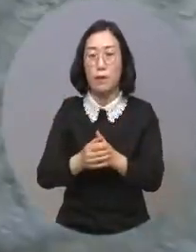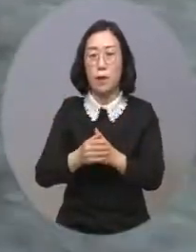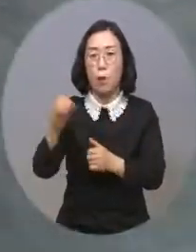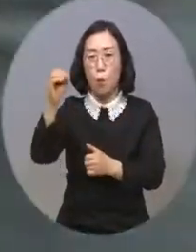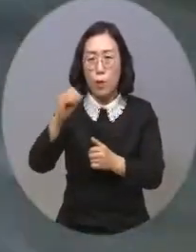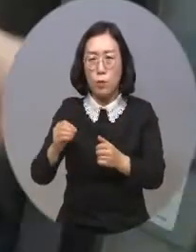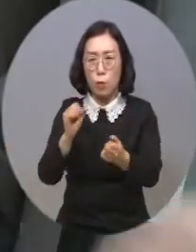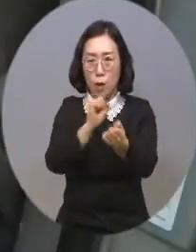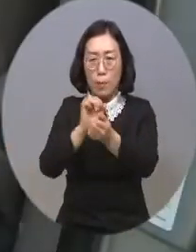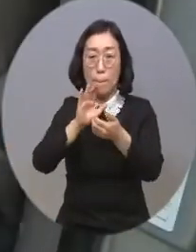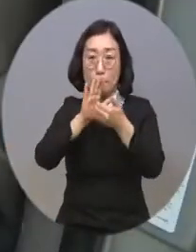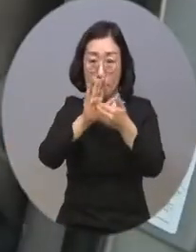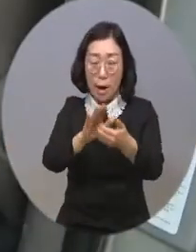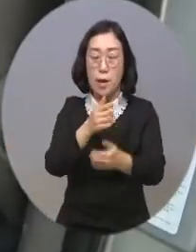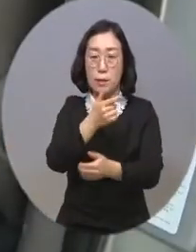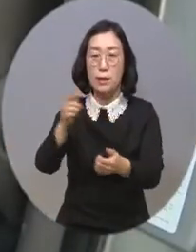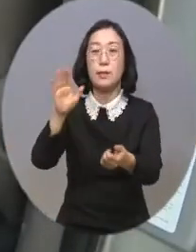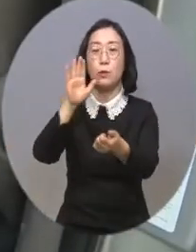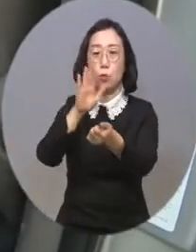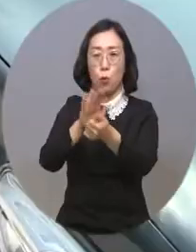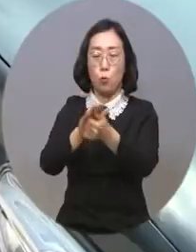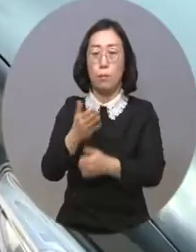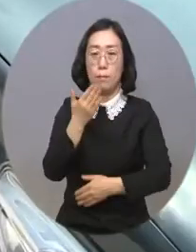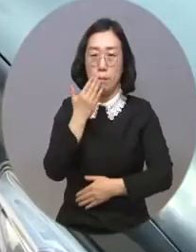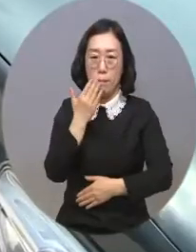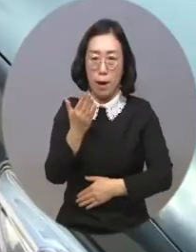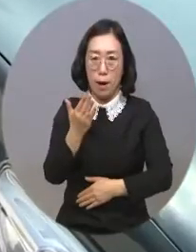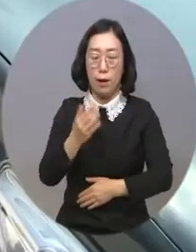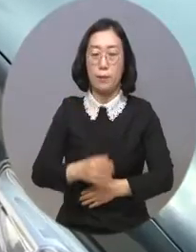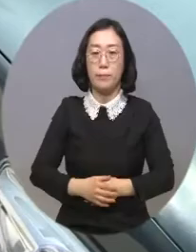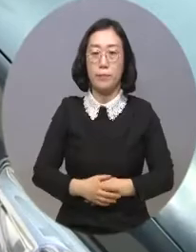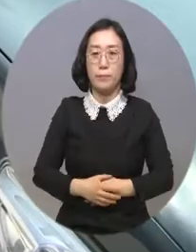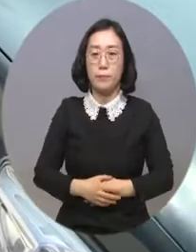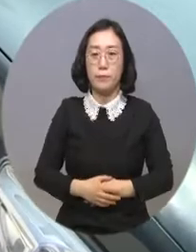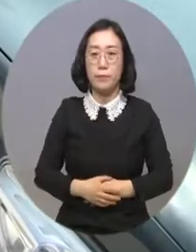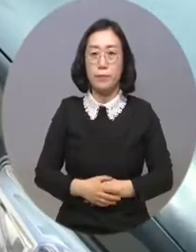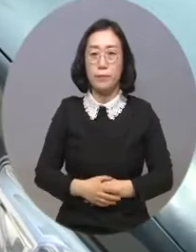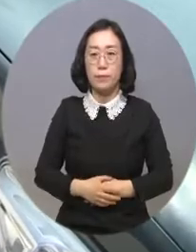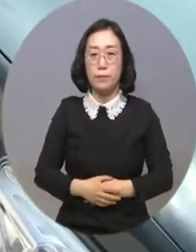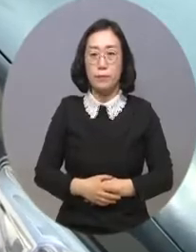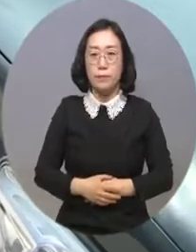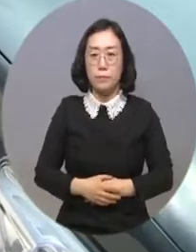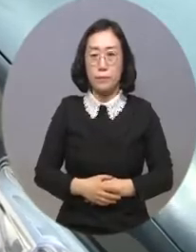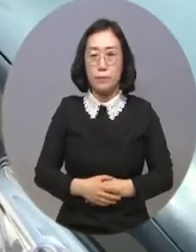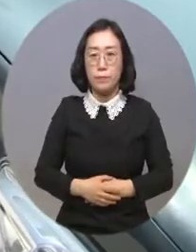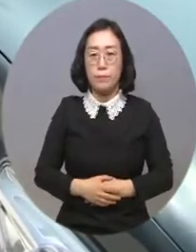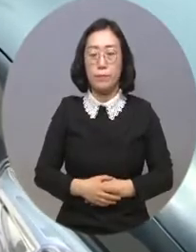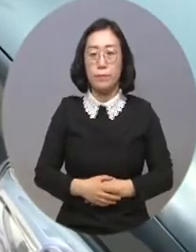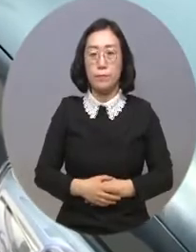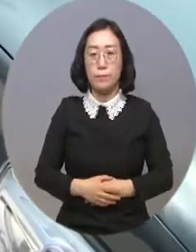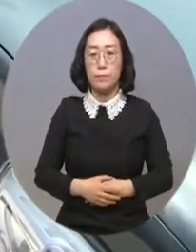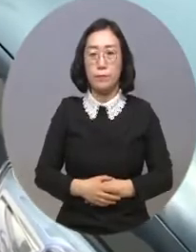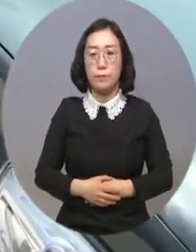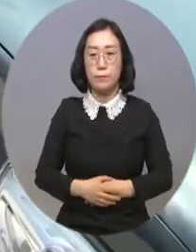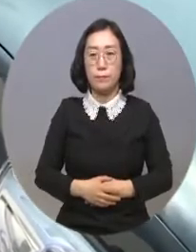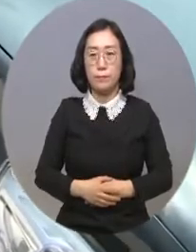오미크론 감염 예방에 큰 도움이 될 것으로 기대하고 있습니다. 복지TV 전북방송 신서유입니다.